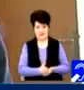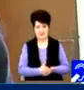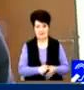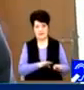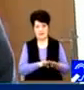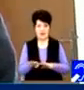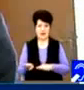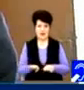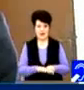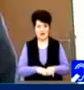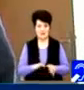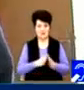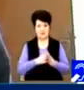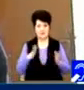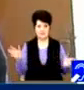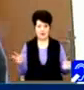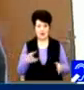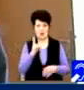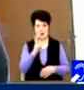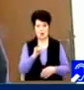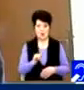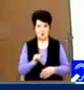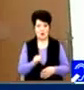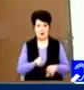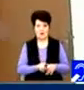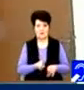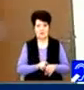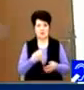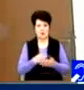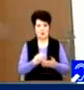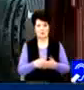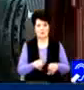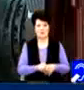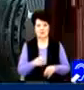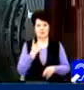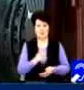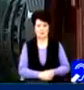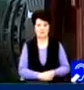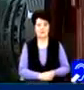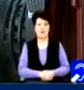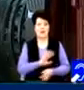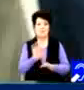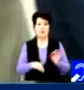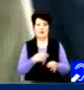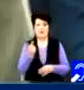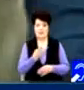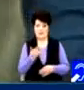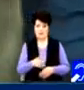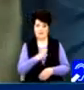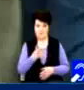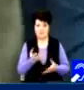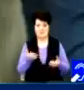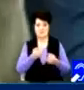egală cu sau chiar mai mare cu Cu cât ar fi costul acestea două măsuri ambele proiecte au fost aprobate prin